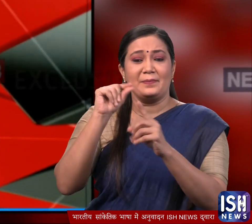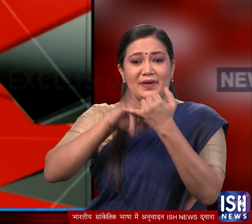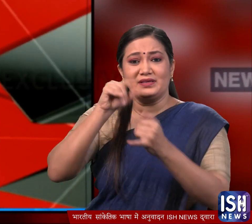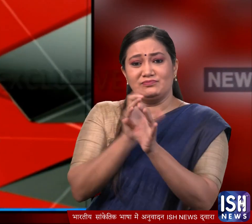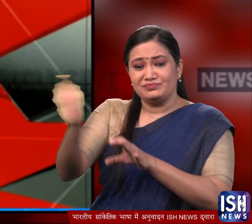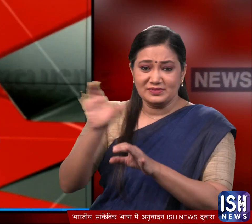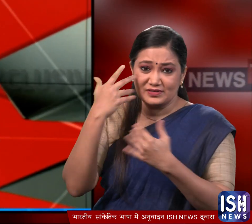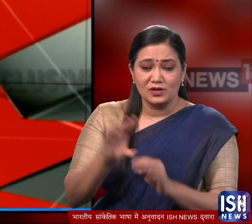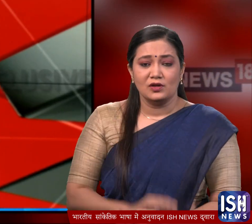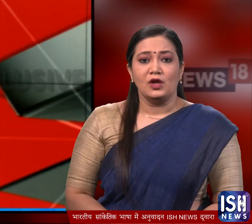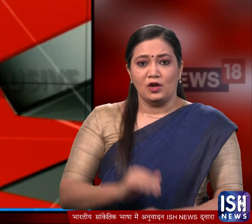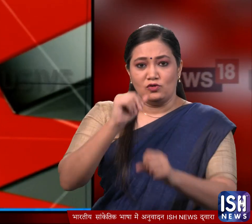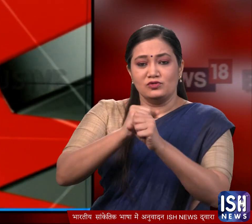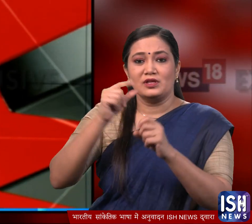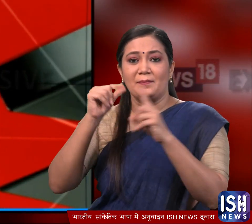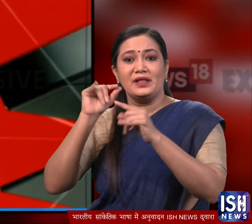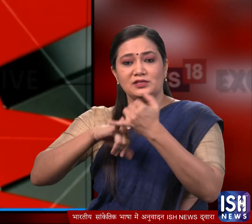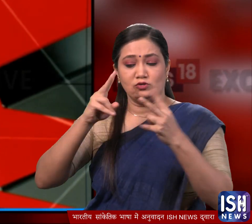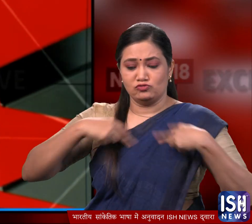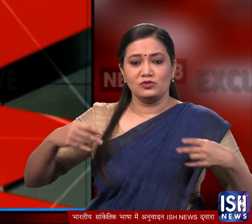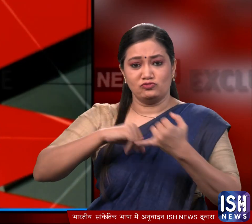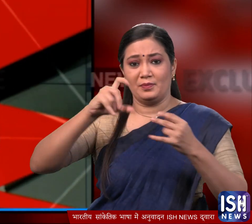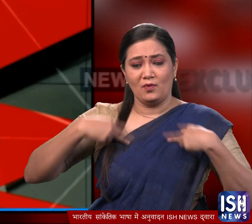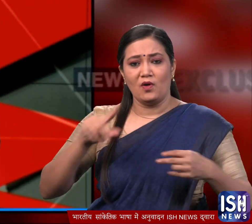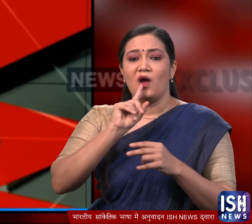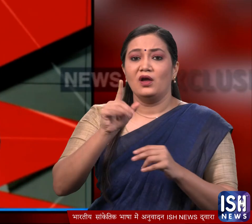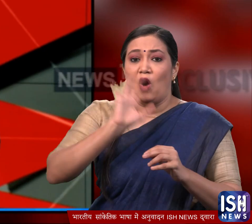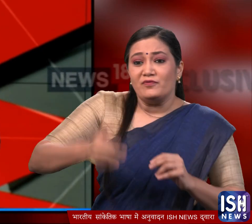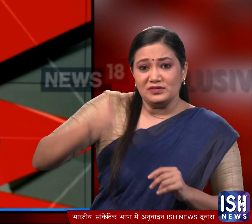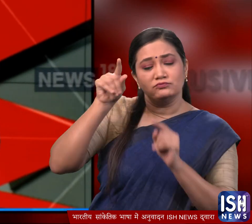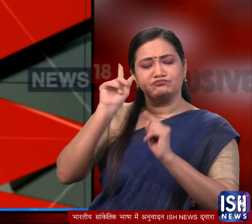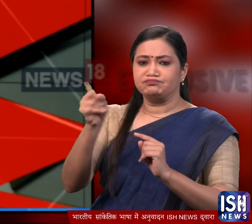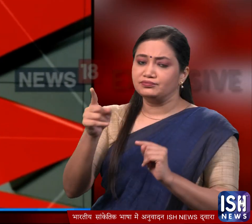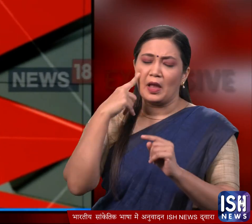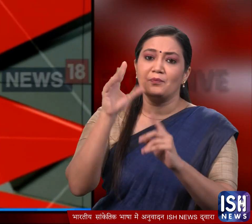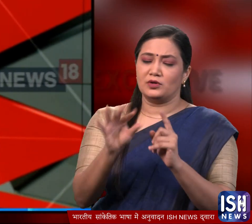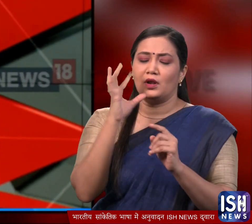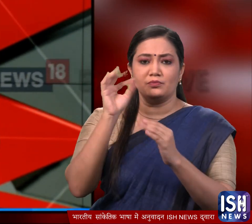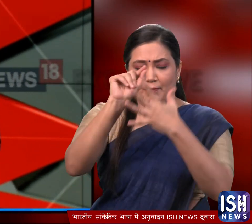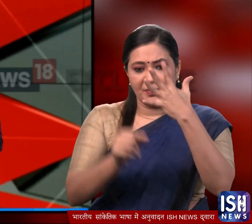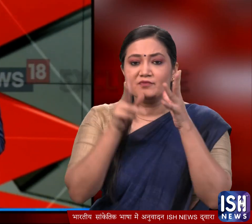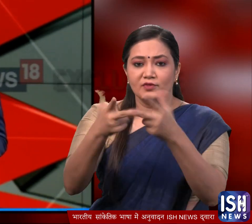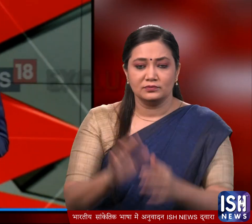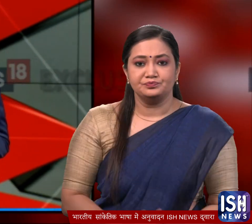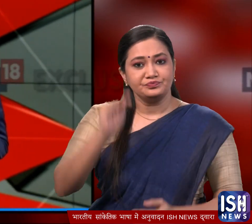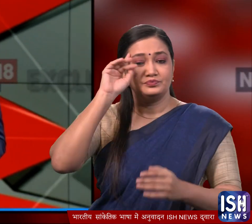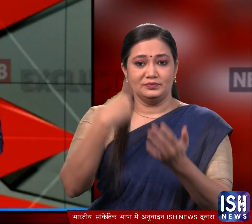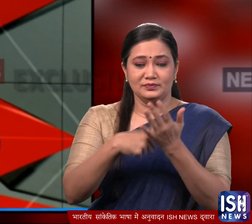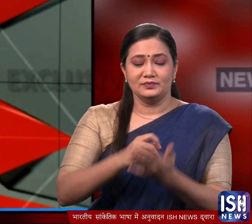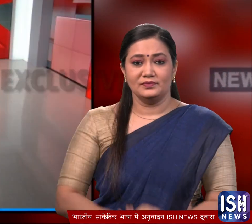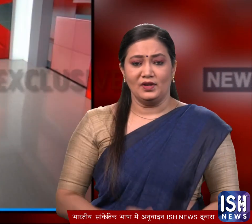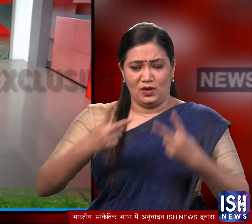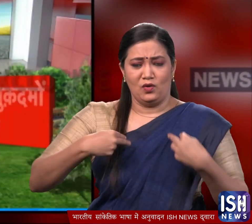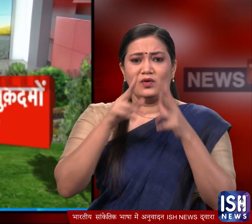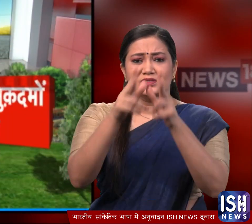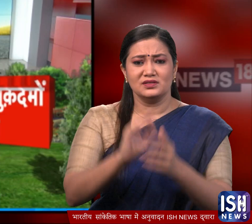गुरजिंदर पाल सिंह को राहत देते हुए सुप्रीम कोर्ट ने अधिकारियों के खिलाफ मुकदमों पर अहम टिप्पणी भी की। न्यूज़ 18 के एहतशाम खान की रिपोर्ट है कि कोर्ट